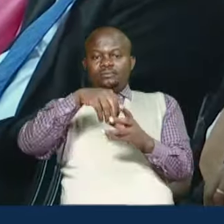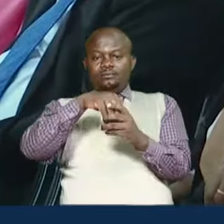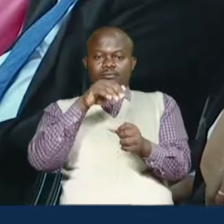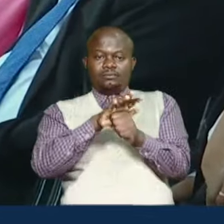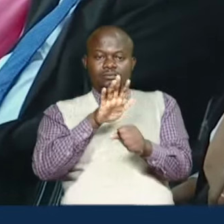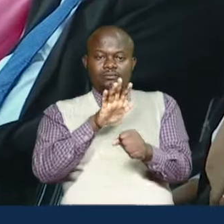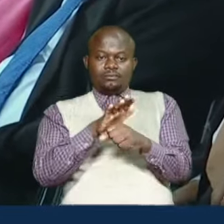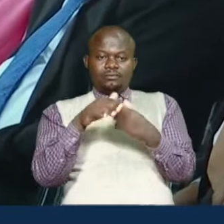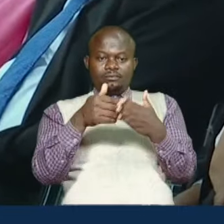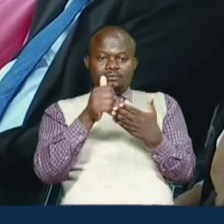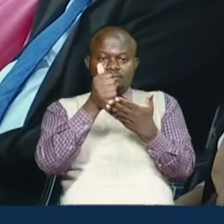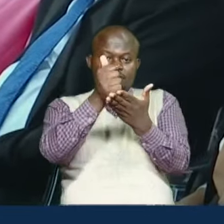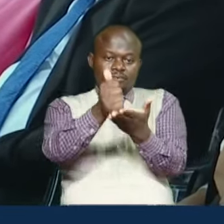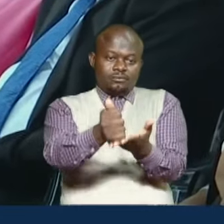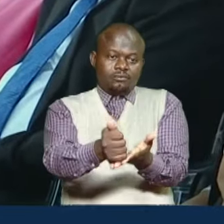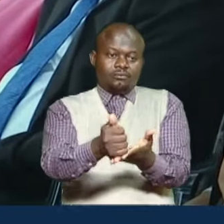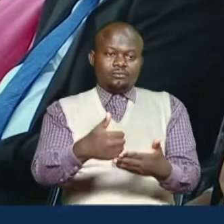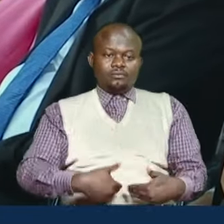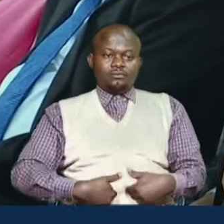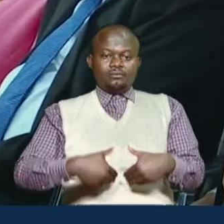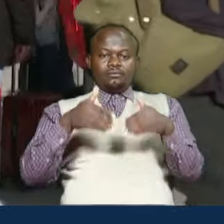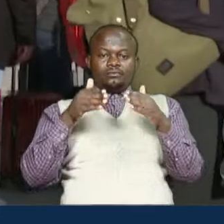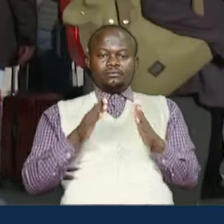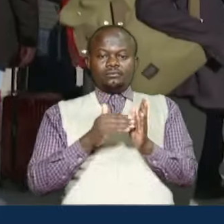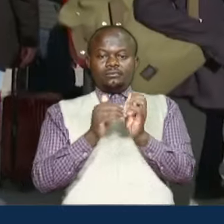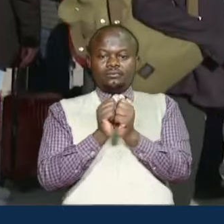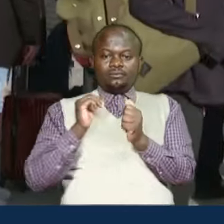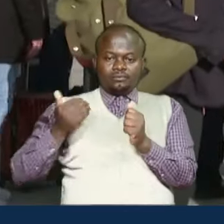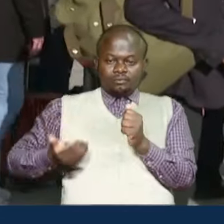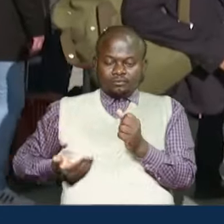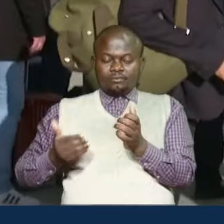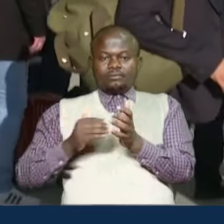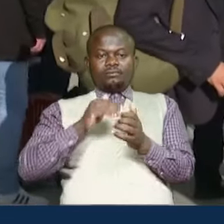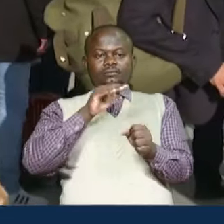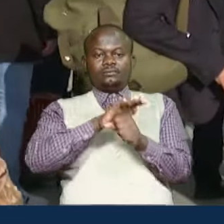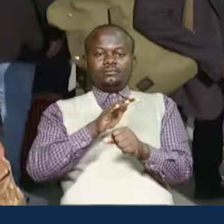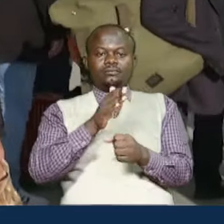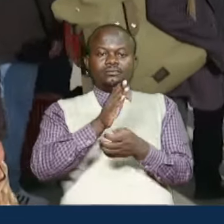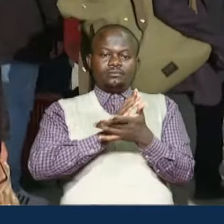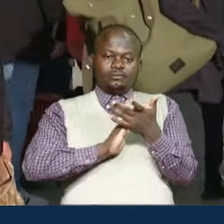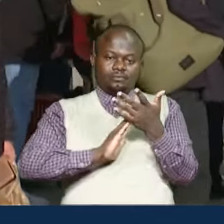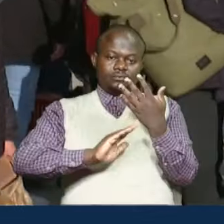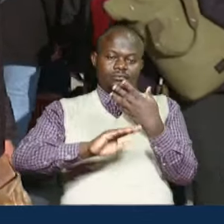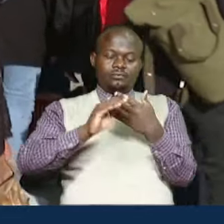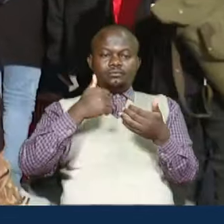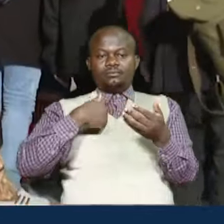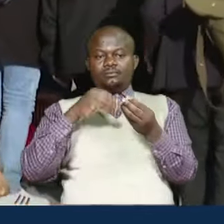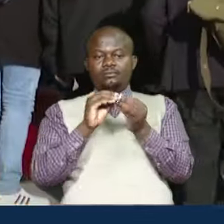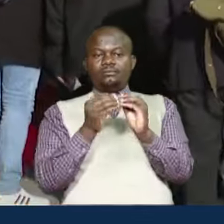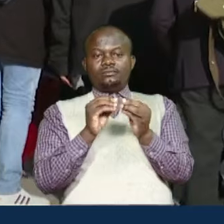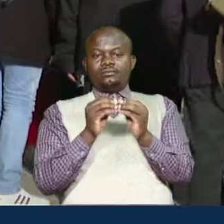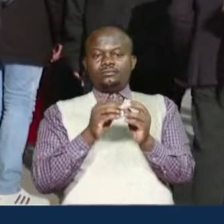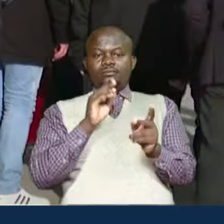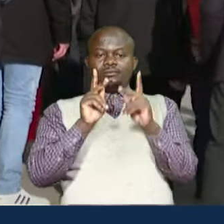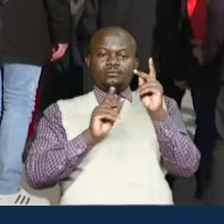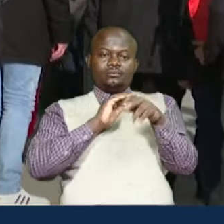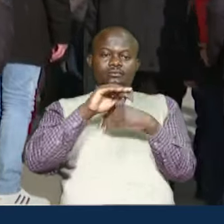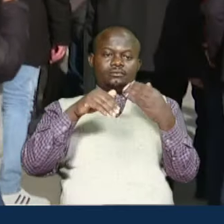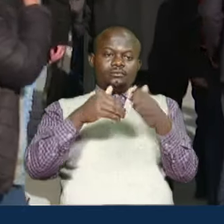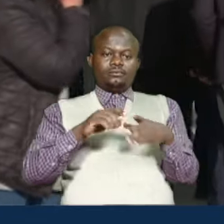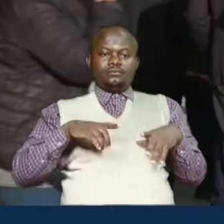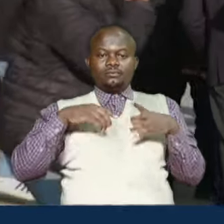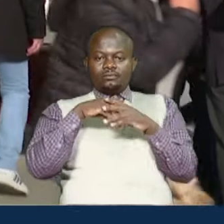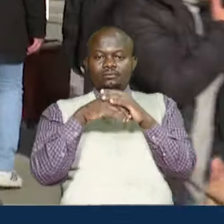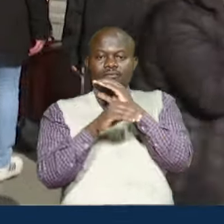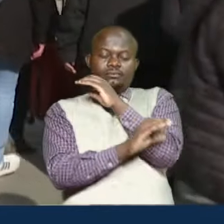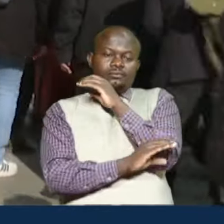cyane kuba warafashije urubyiruko n'abagore cyane cyane ko icyari igice kigize umubare munini w'abatuye ibi bihugu